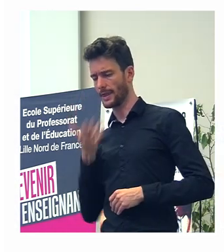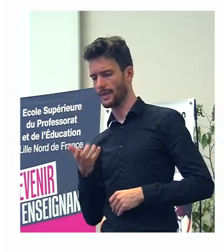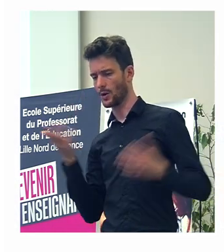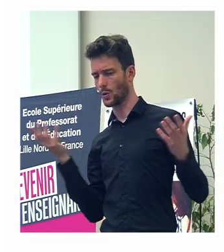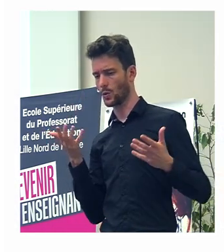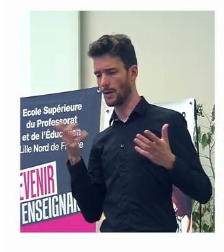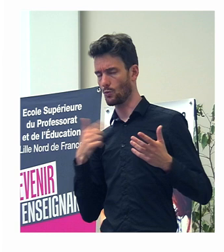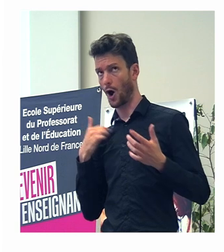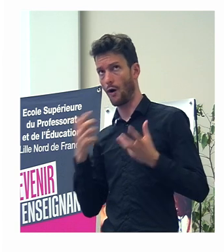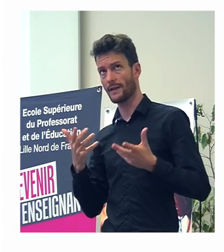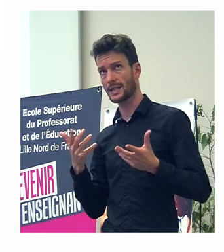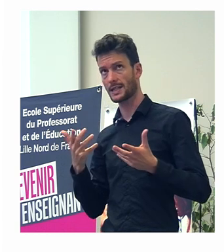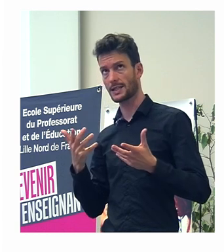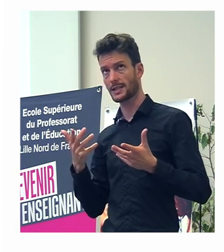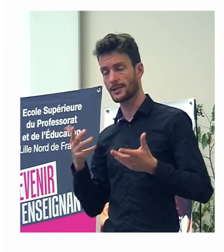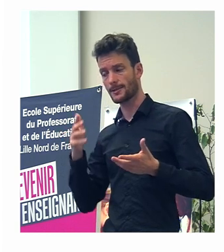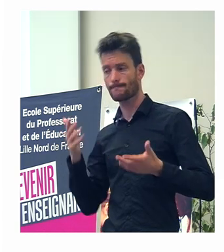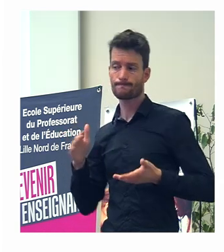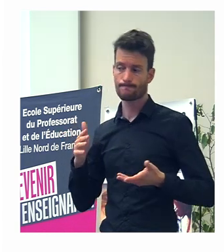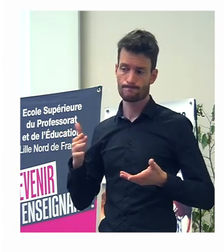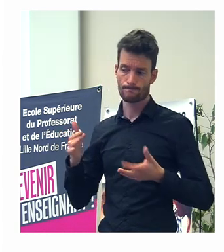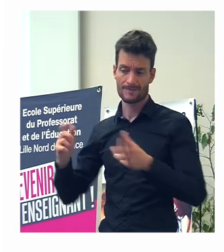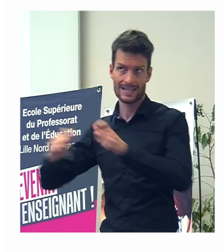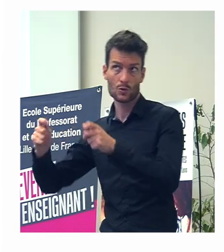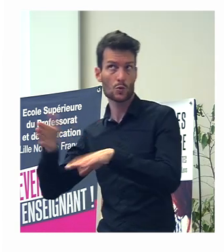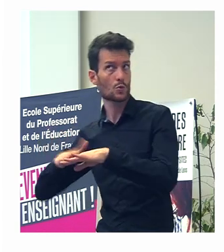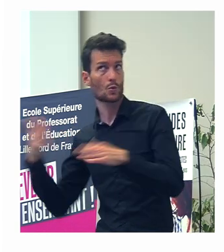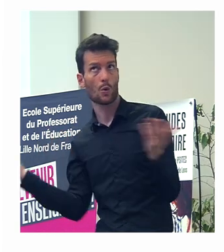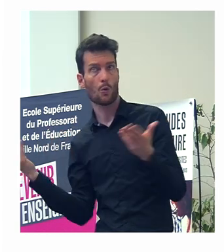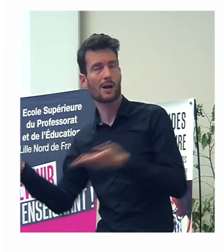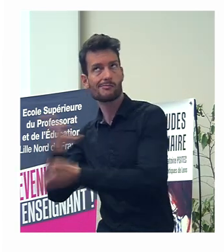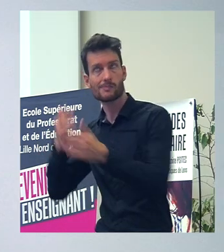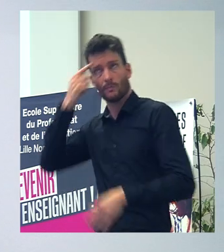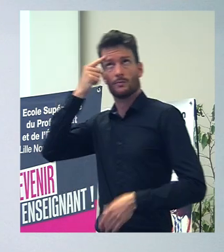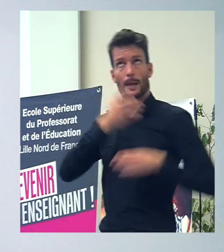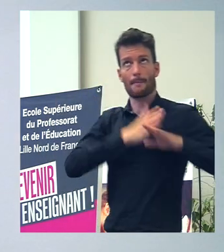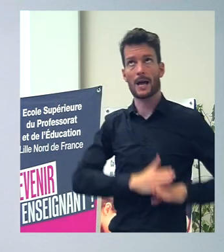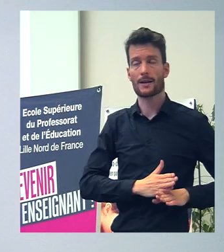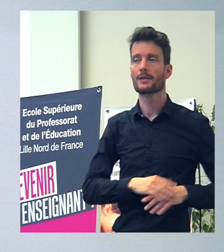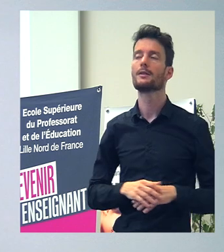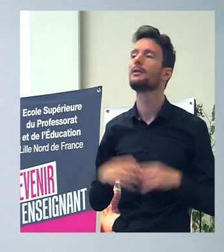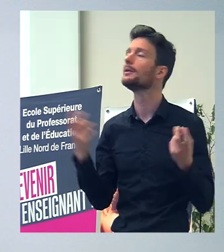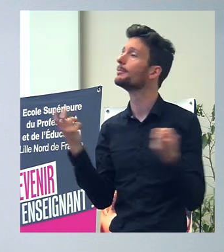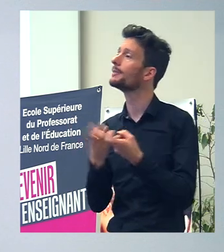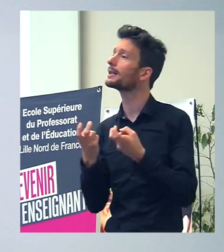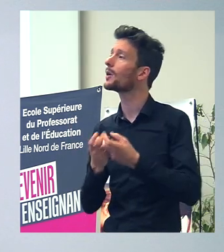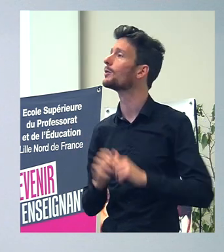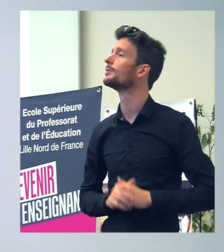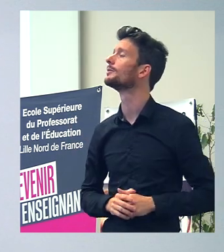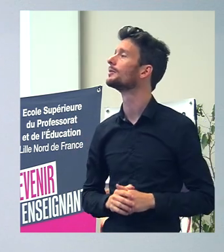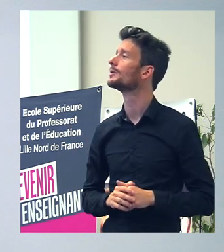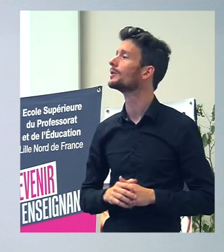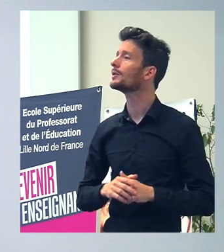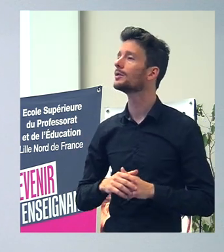auquel je convie mes élèves à discuter et à réfléchir. Donc, par exemple, dans le petit livre